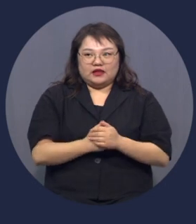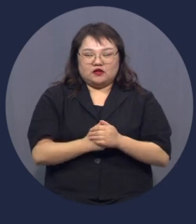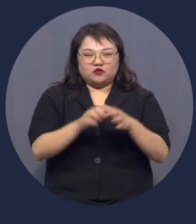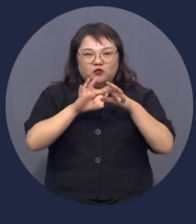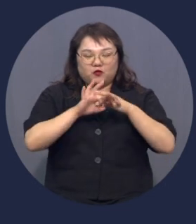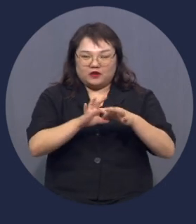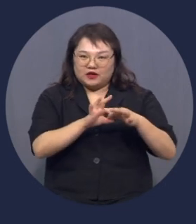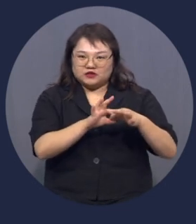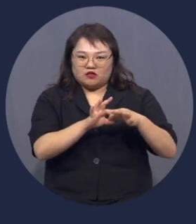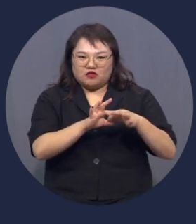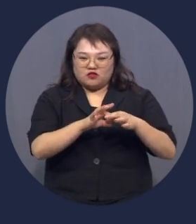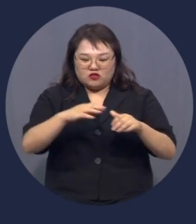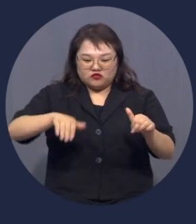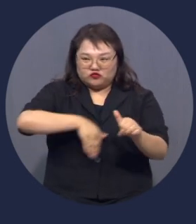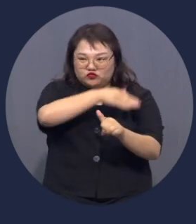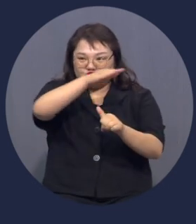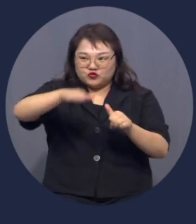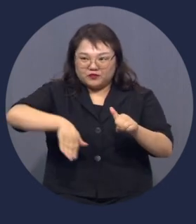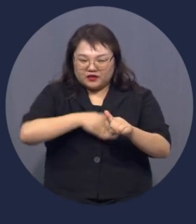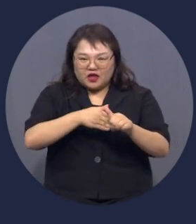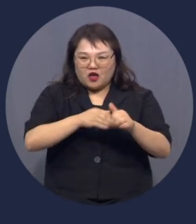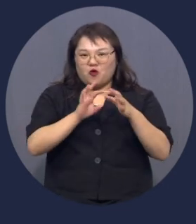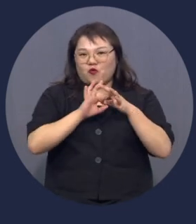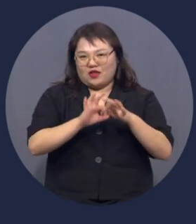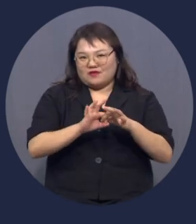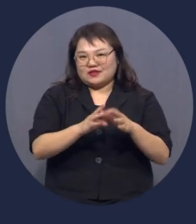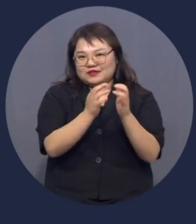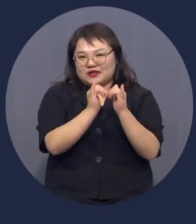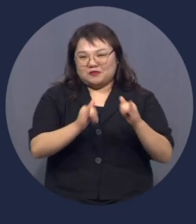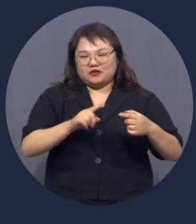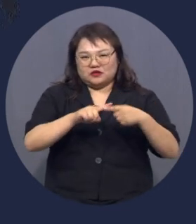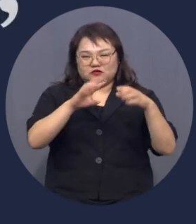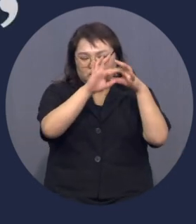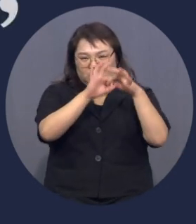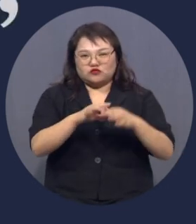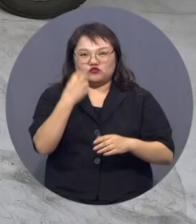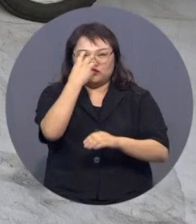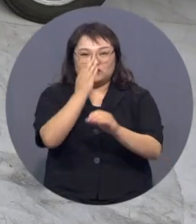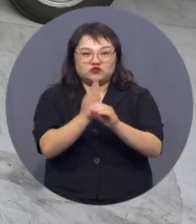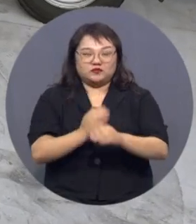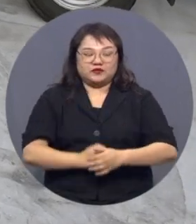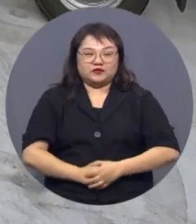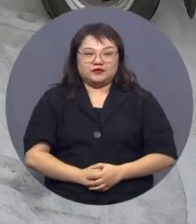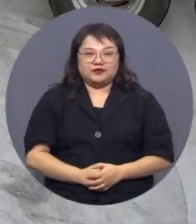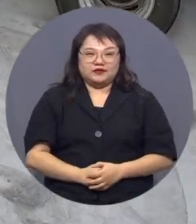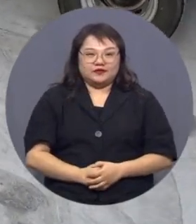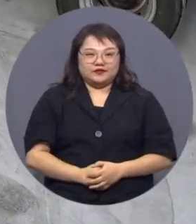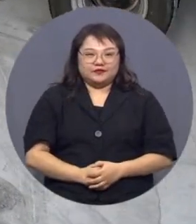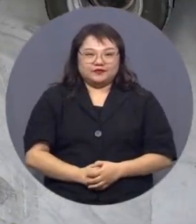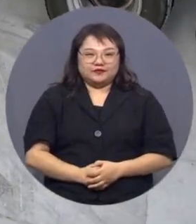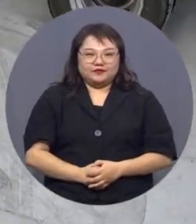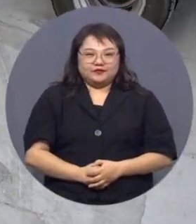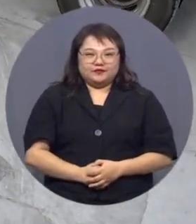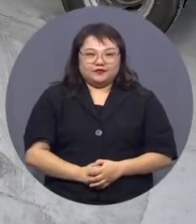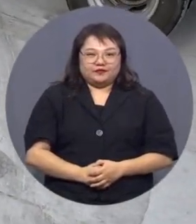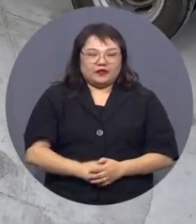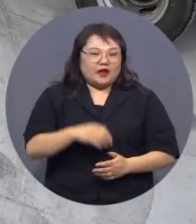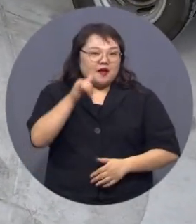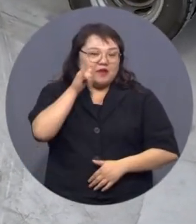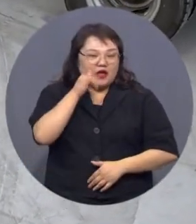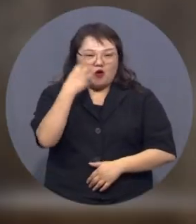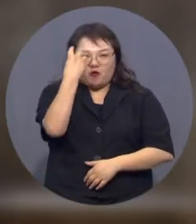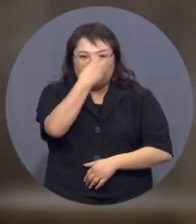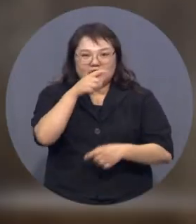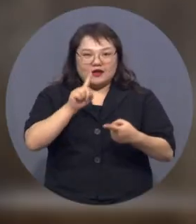통해서 뭐 피의자와 관련된 상하선에 대해서 계속 지속적으로 수사할 예정입니다 해경은 해당 선언을 마약류